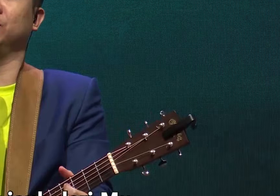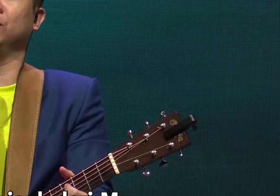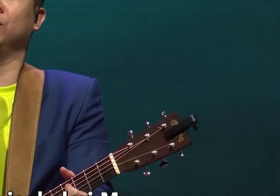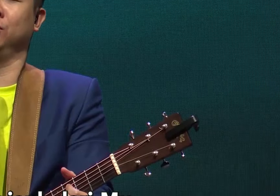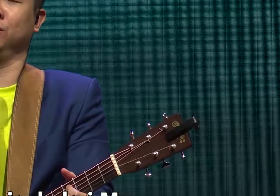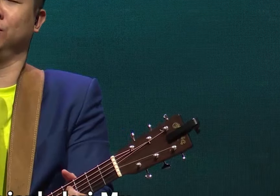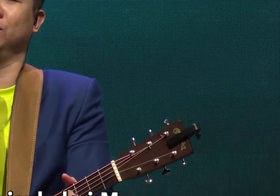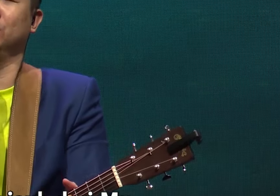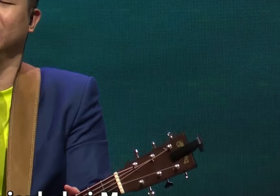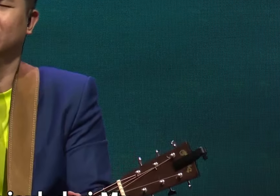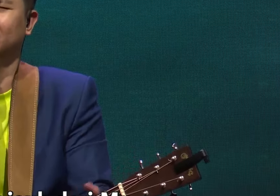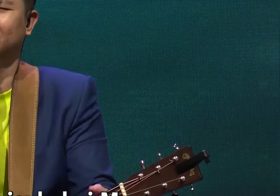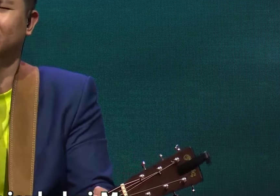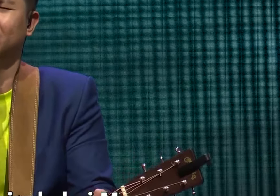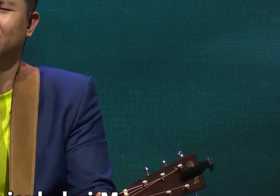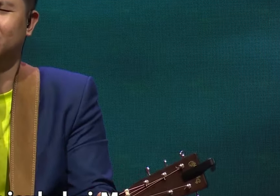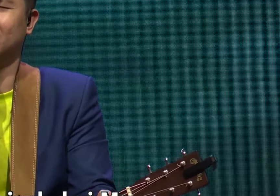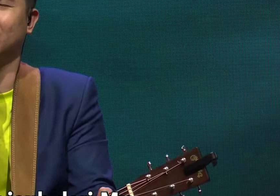mampu